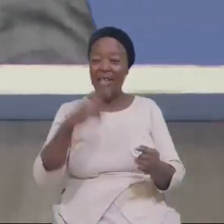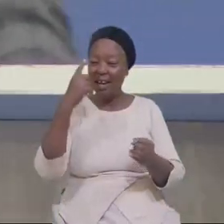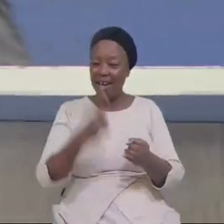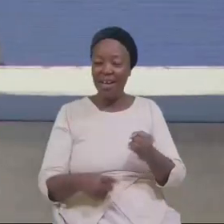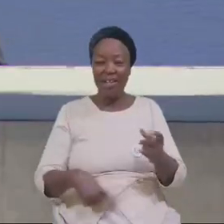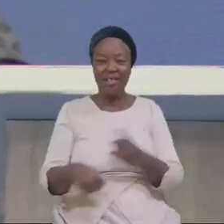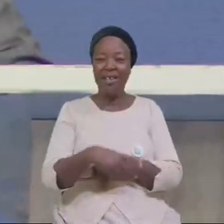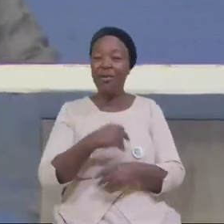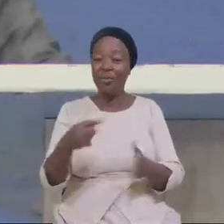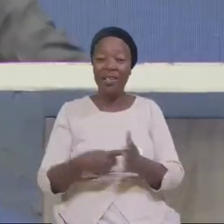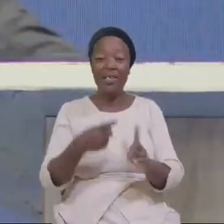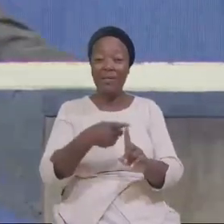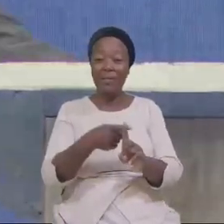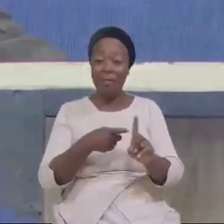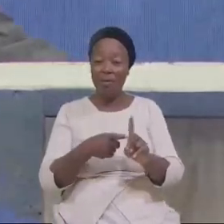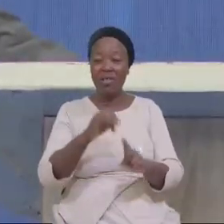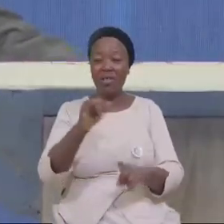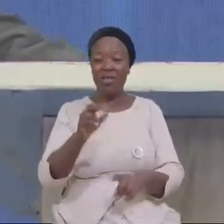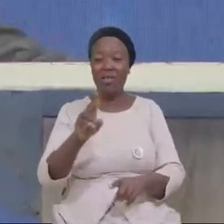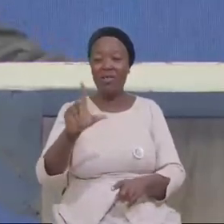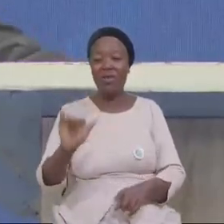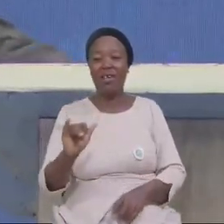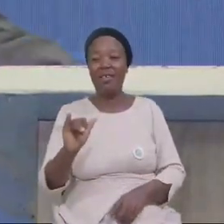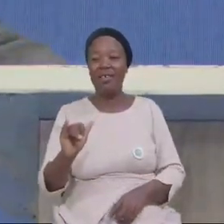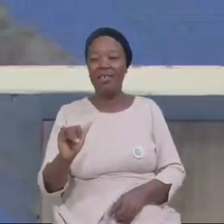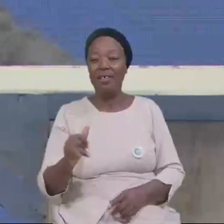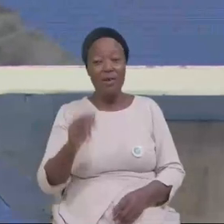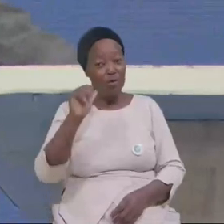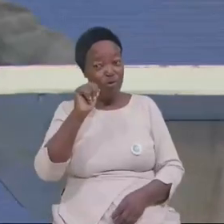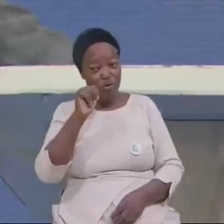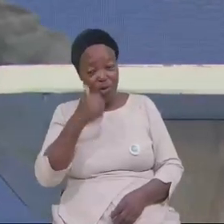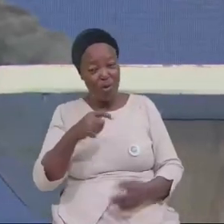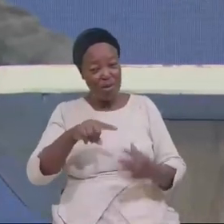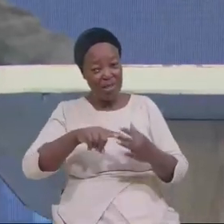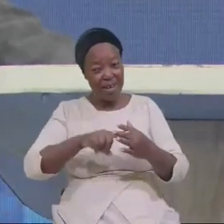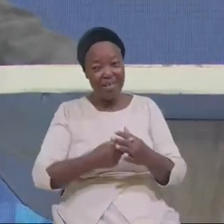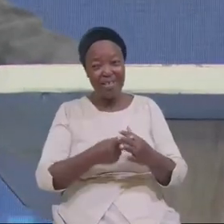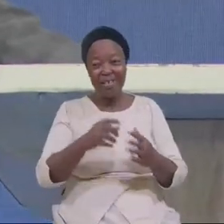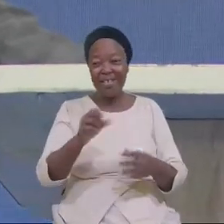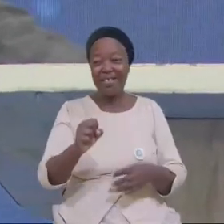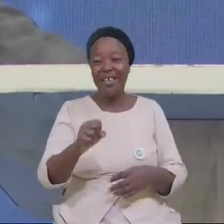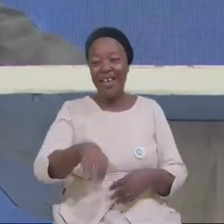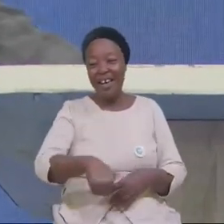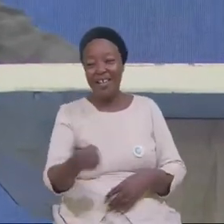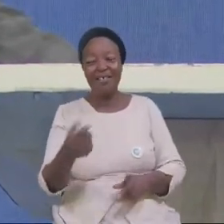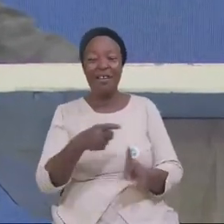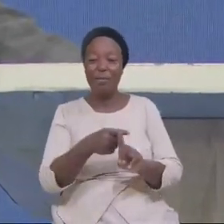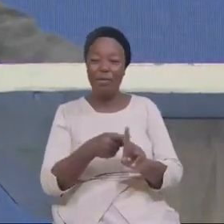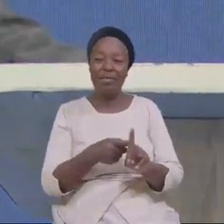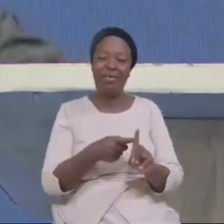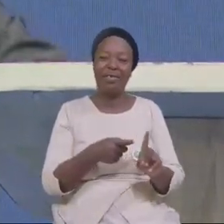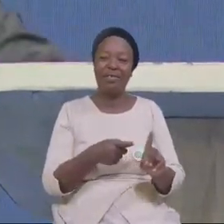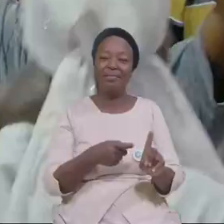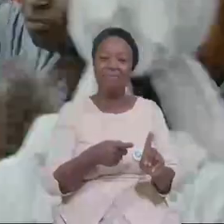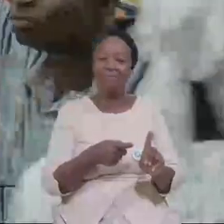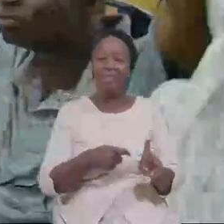le dernier jour de ce mois de juillet, demain, un autre mois commence.